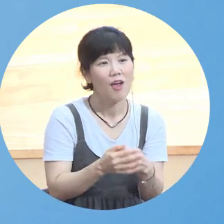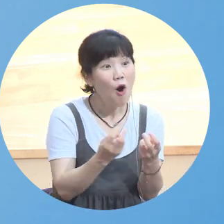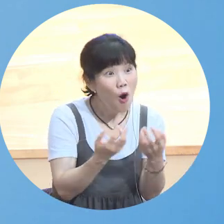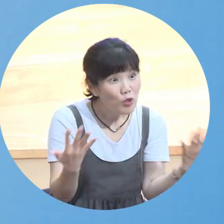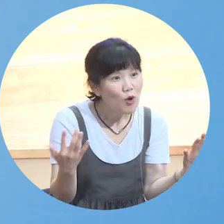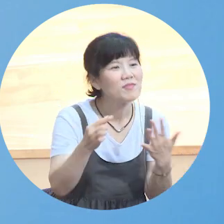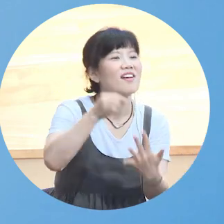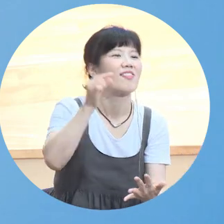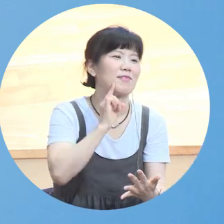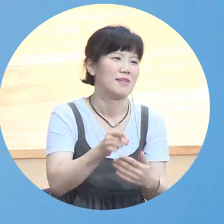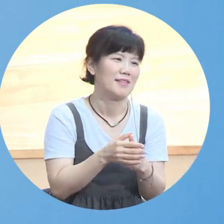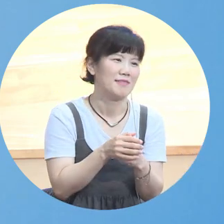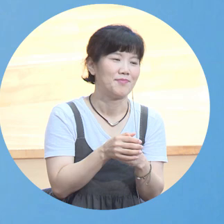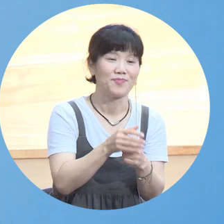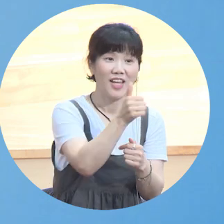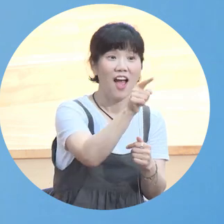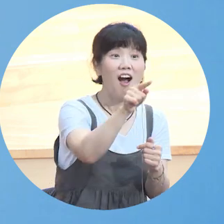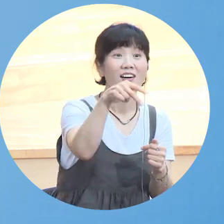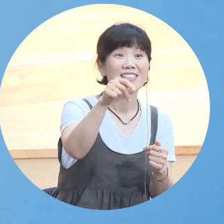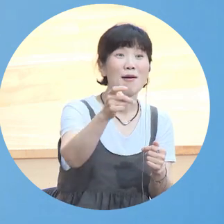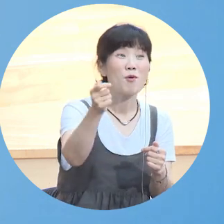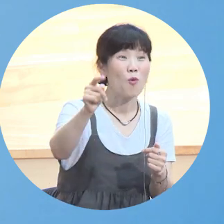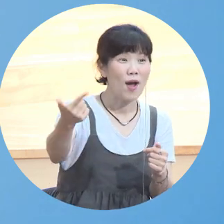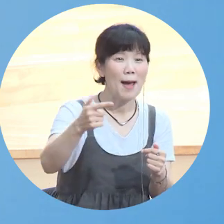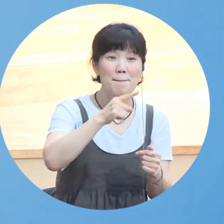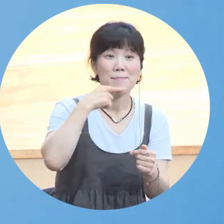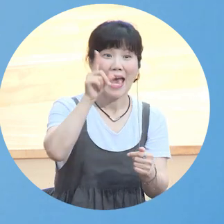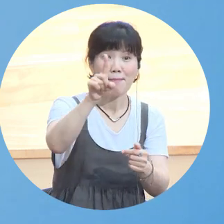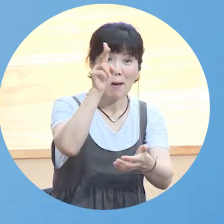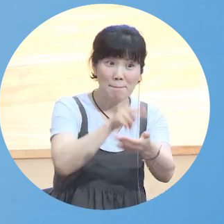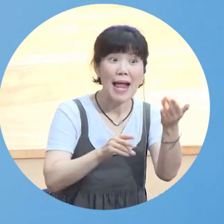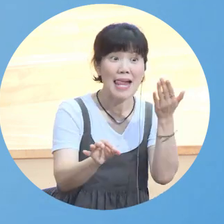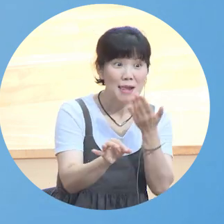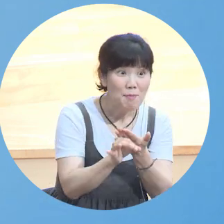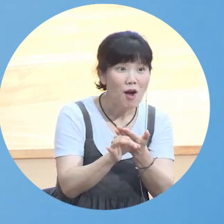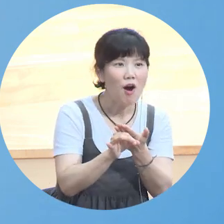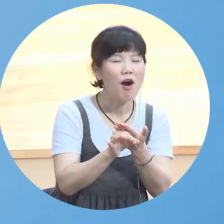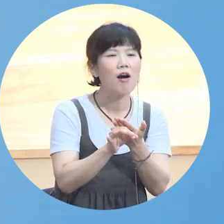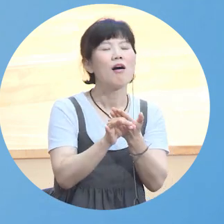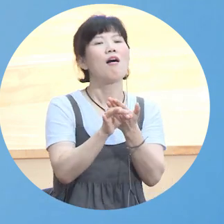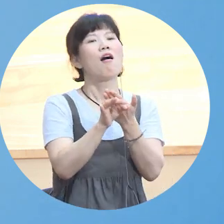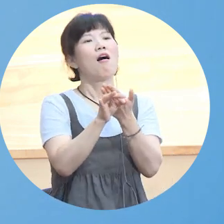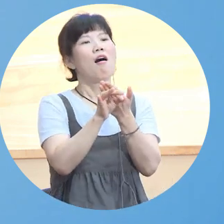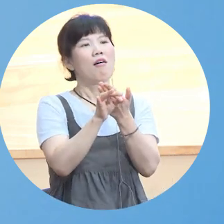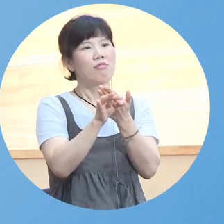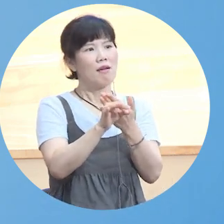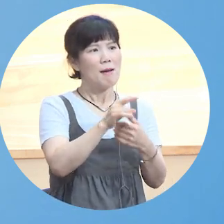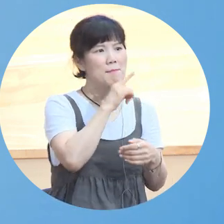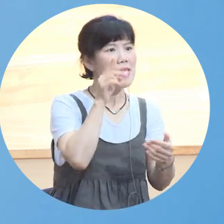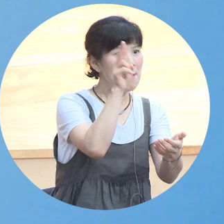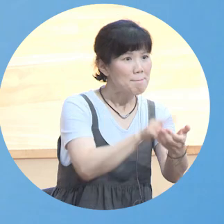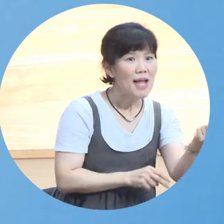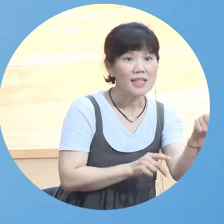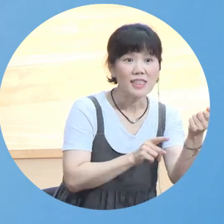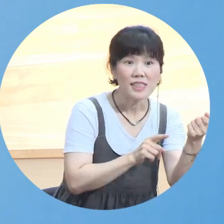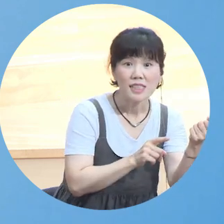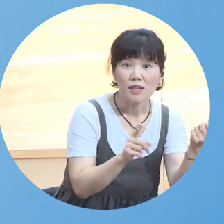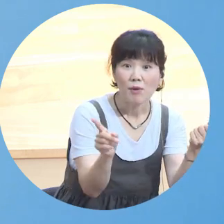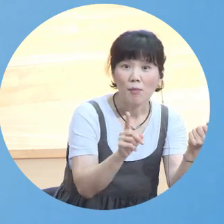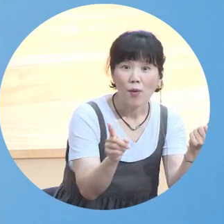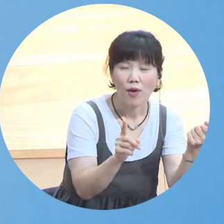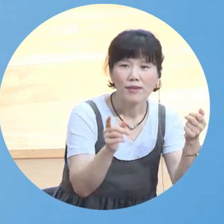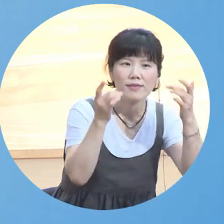허상과 는 이제 피를 한번 팔면 피를 파던 시절이 있었습니다 피를 판다 는 말을 못 알아듣는 표정이 있어가지고 제가 설명한